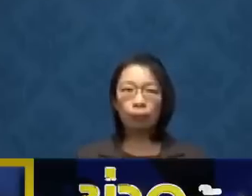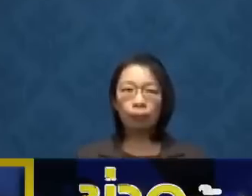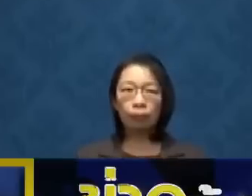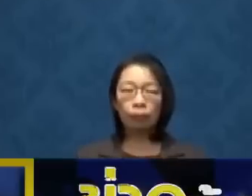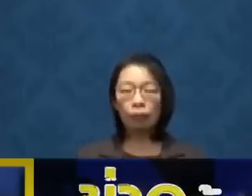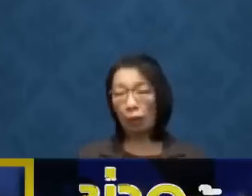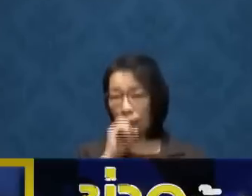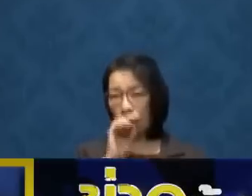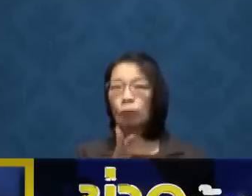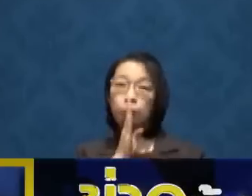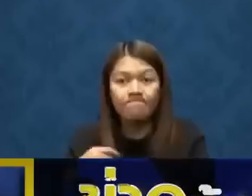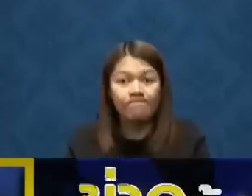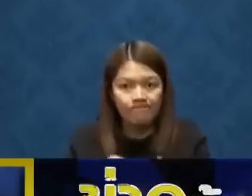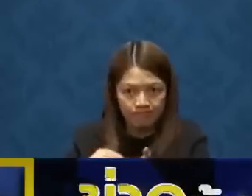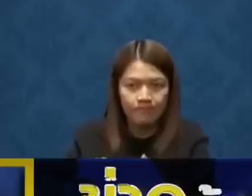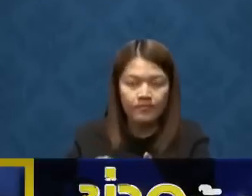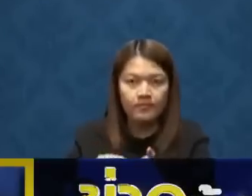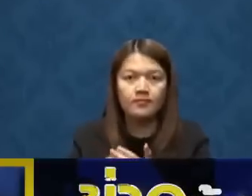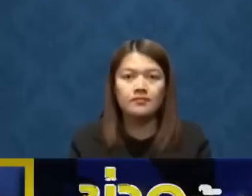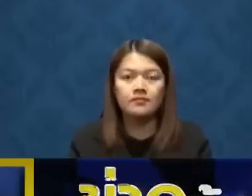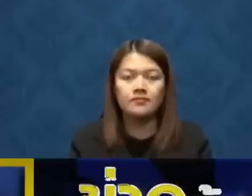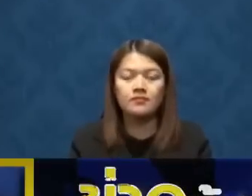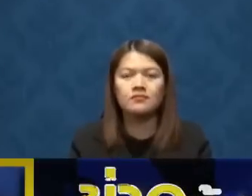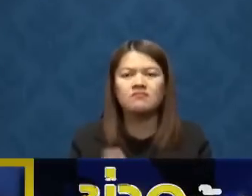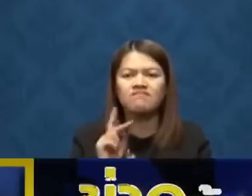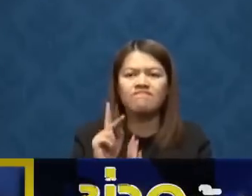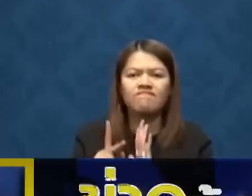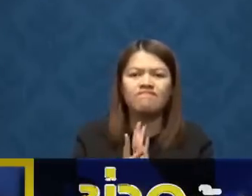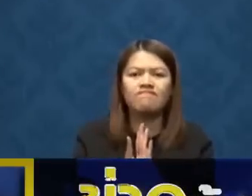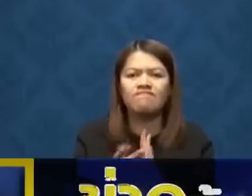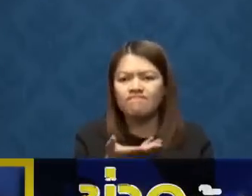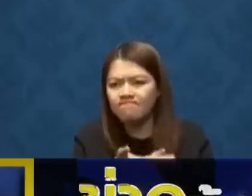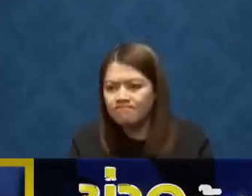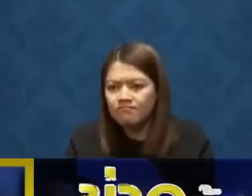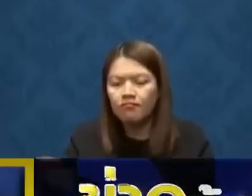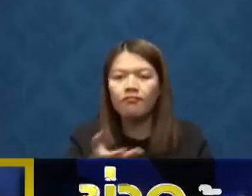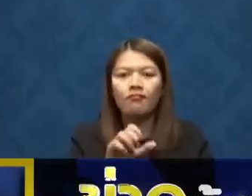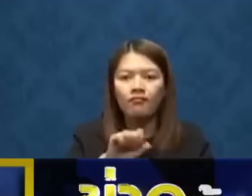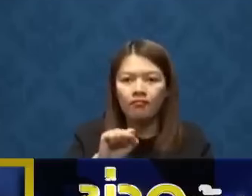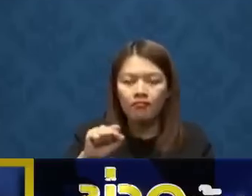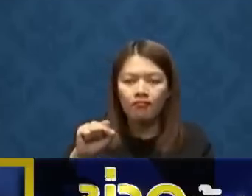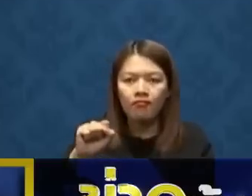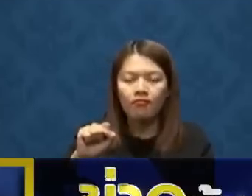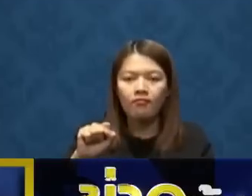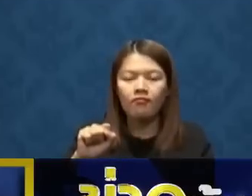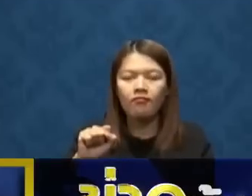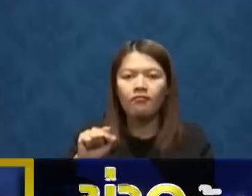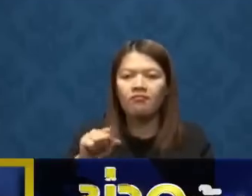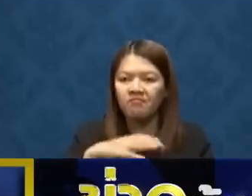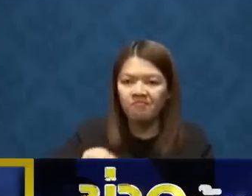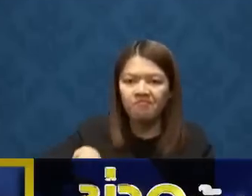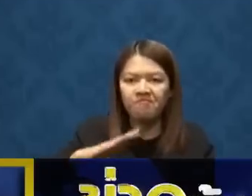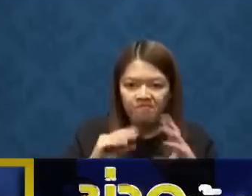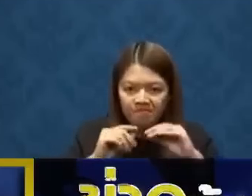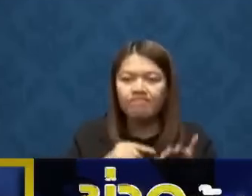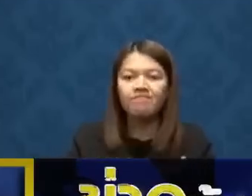ศน์เงินหมื่นแล้วก็เป็นอดีตรัฐมนตรีว่าการกระทรวงยุติธรรมลุกขึ้นอภิปรายเช่นเดียวกันยืนยันว่าจะไม่อนุมัติพรก.ฉบับนี้เพ